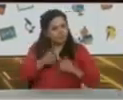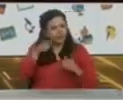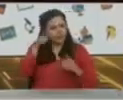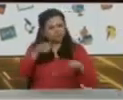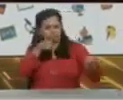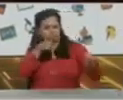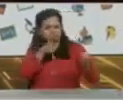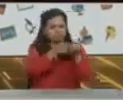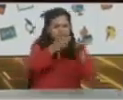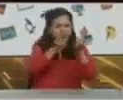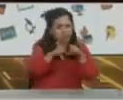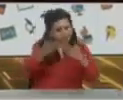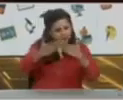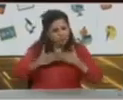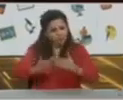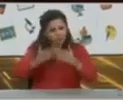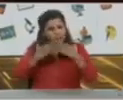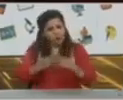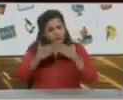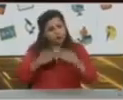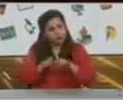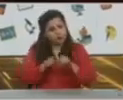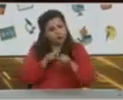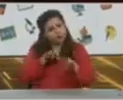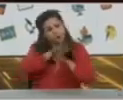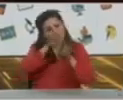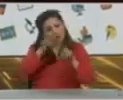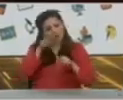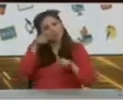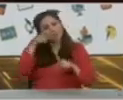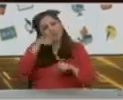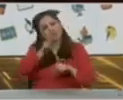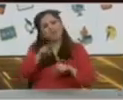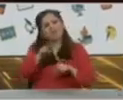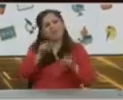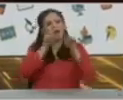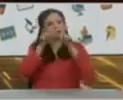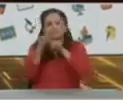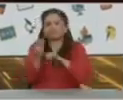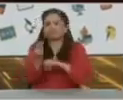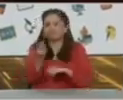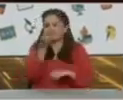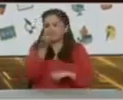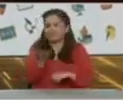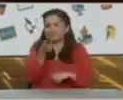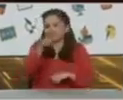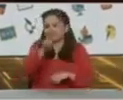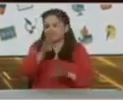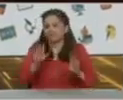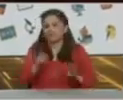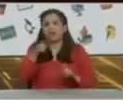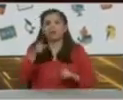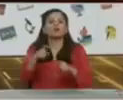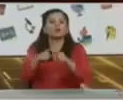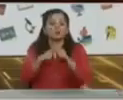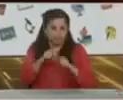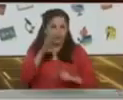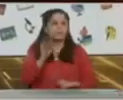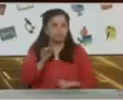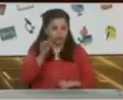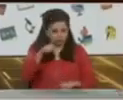पढ़ते तो ये सारे सवालों के जवाब आप खुद ही लोगों को दे देते। लेकिन आपका सवाल महत्वपूर्ण